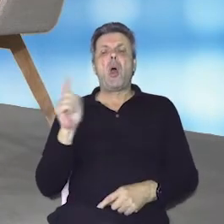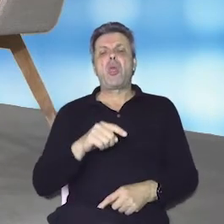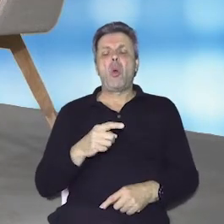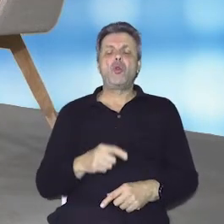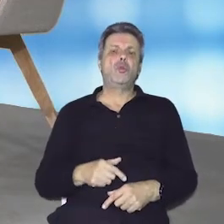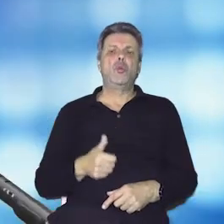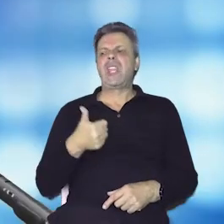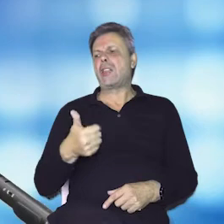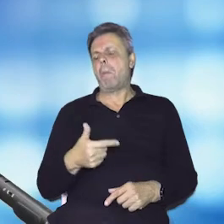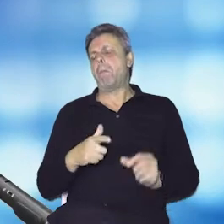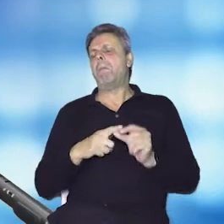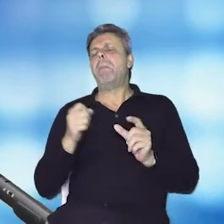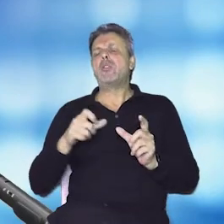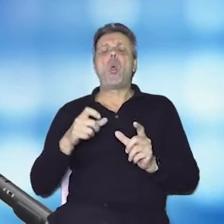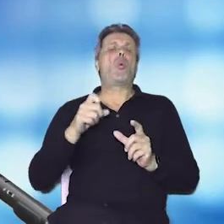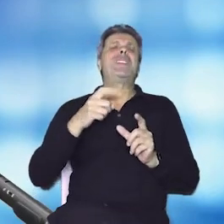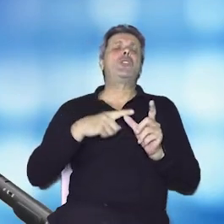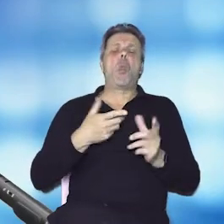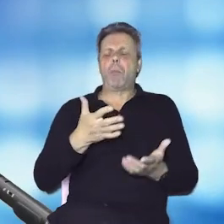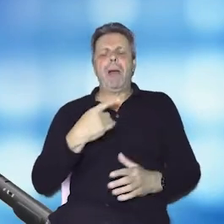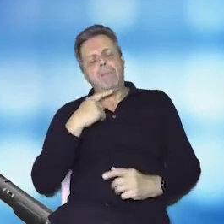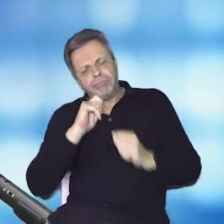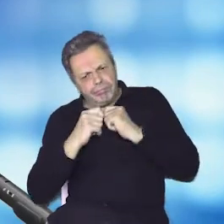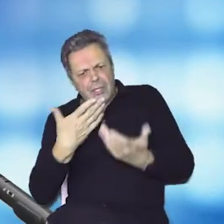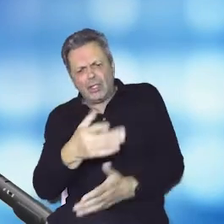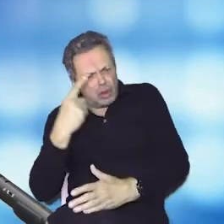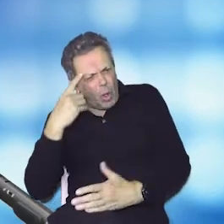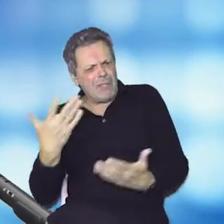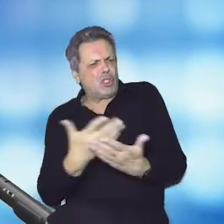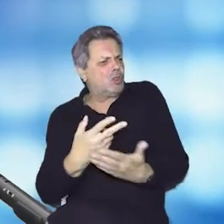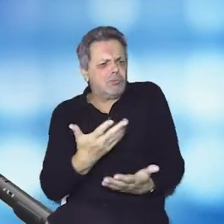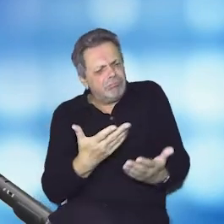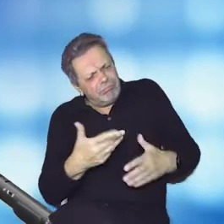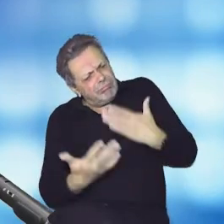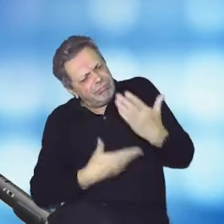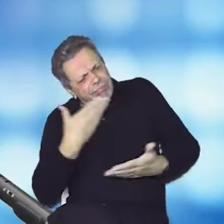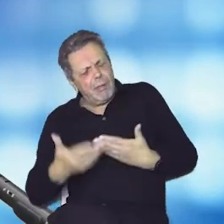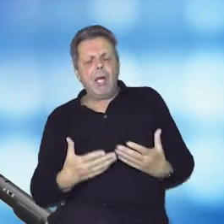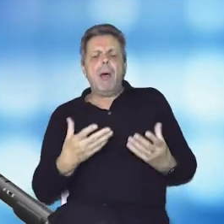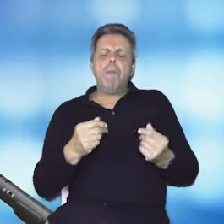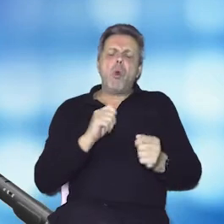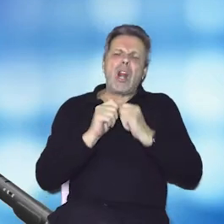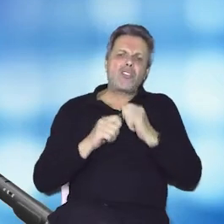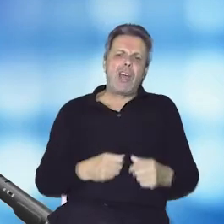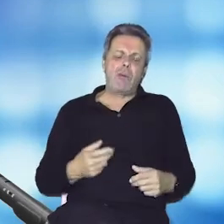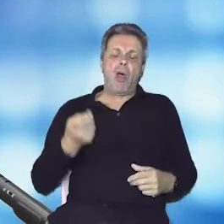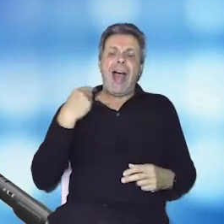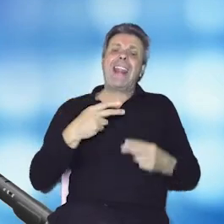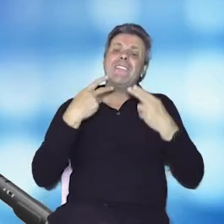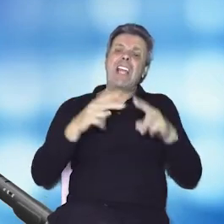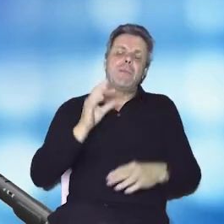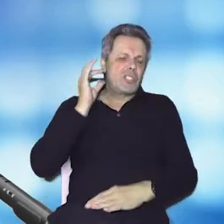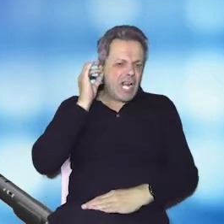jednom patologu ili jednom citologu i šta ti misliš, šta se tebi čini i tako, da dosta sad tu ima razgovora. Ali vratimo se na